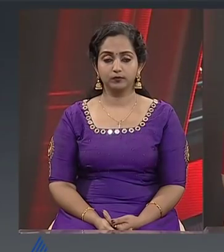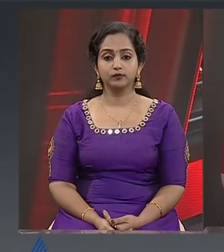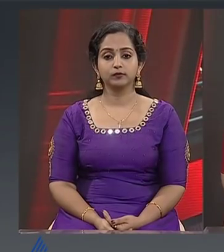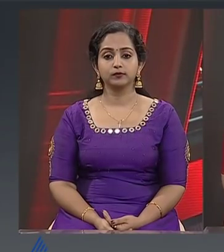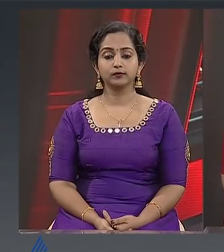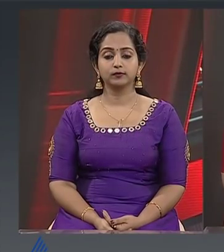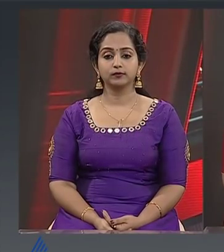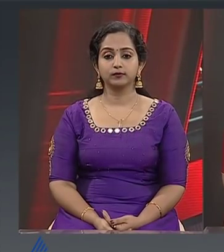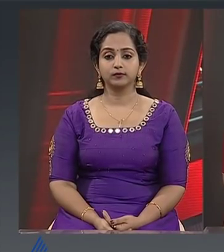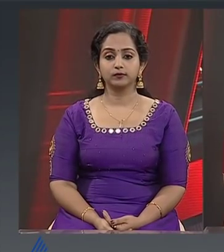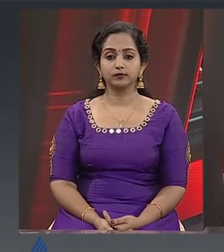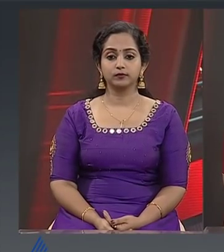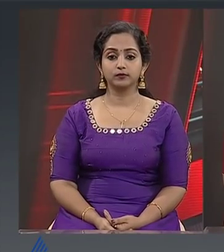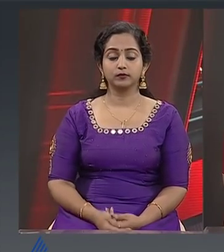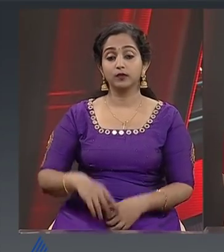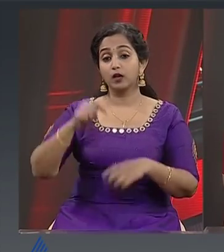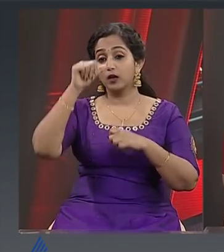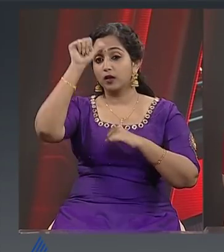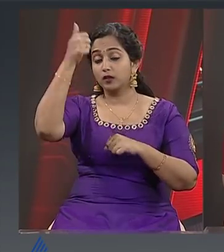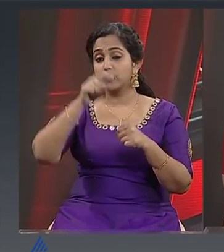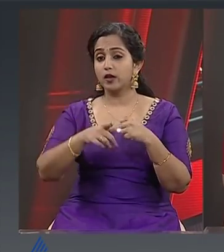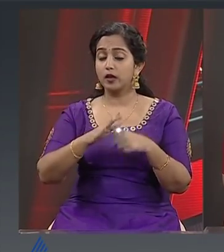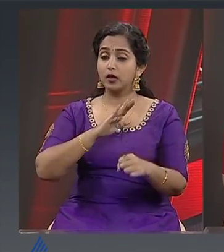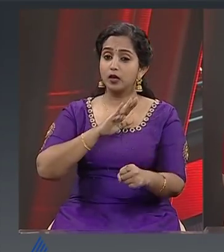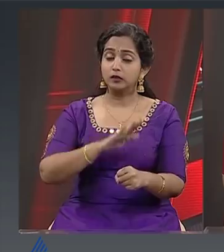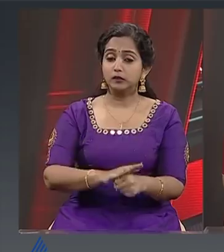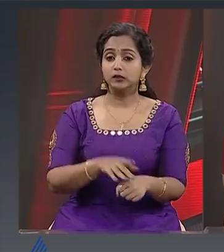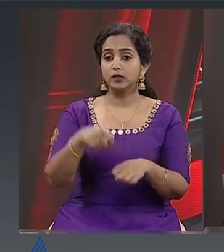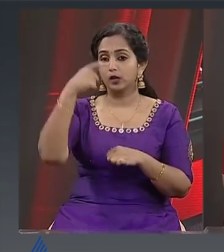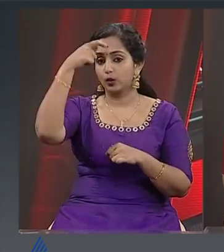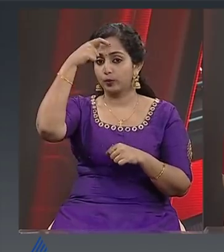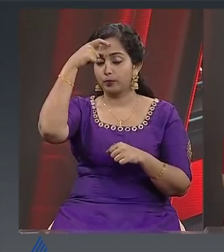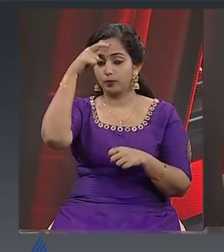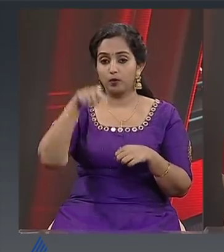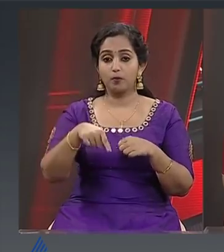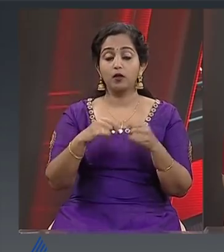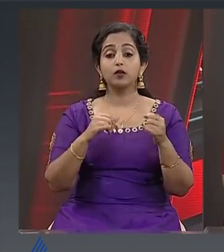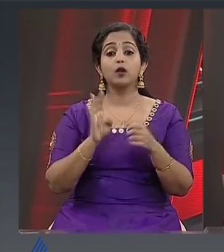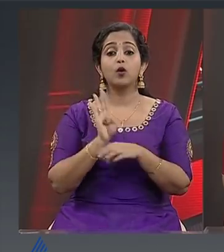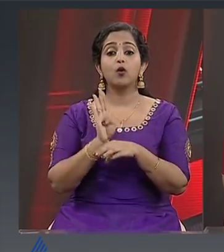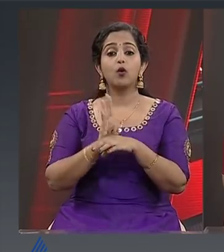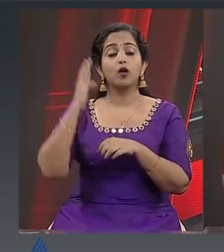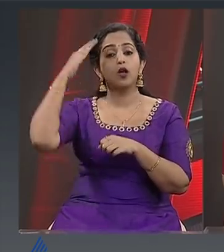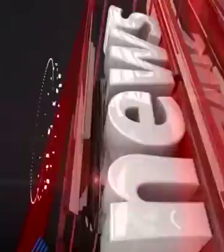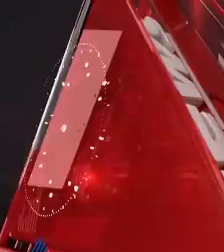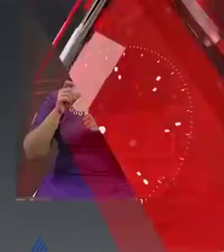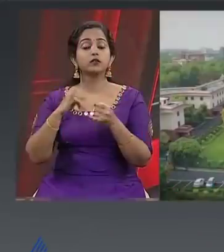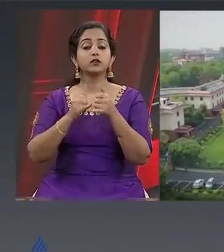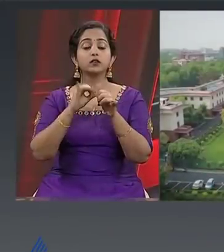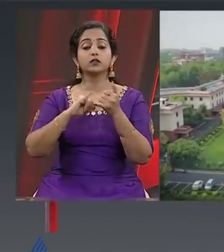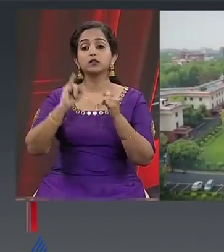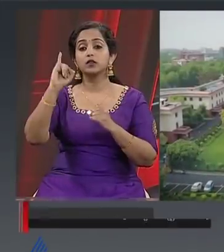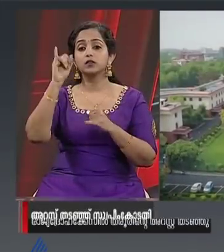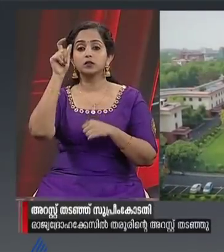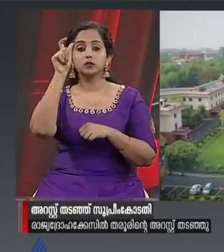വിശദാംശങ്ങൾ പങ്കുവച്ചത്. രാജ്യദ്രോഹ കേസിൽ കോൺഗ്രസ് നേതാവ് ശശി തരൂർ, മാധ്യമപ്രവർത്തകരായ രാജ്ദീപ് സർദേശായി, വിനോദ് കെ